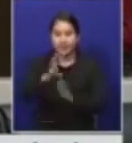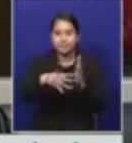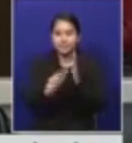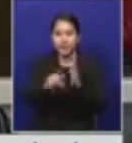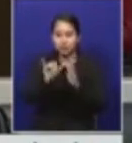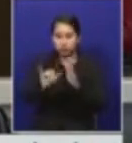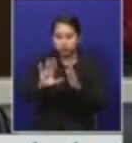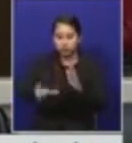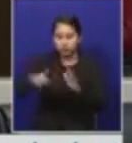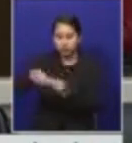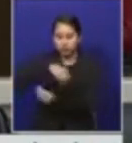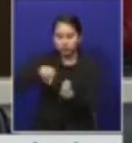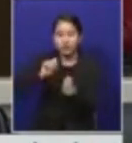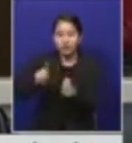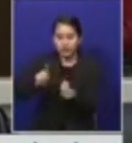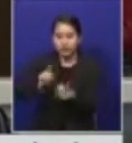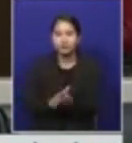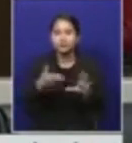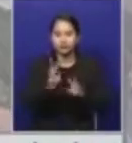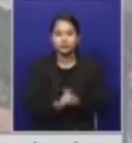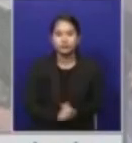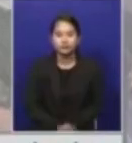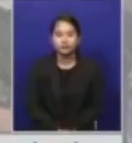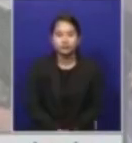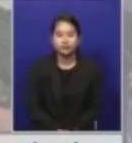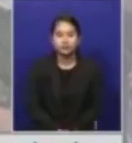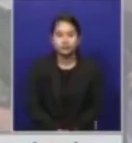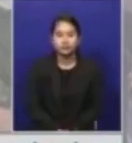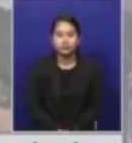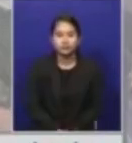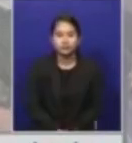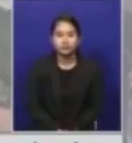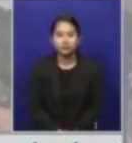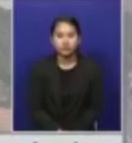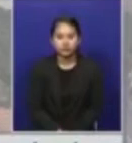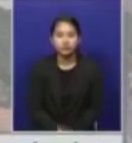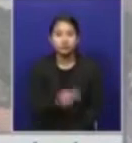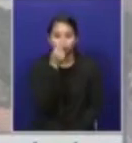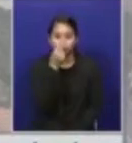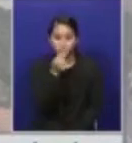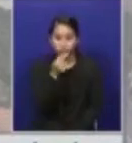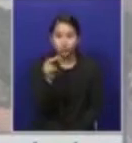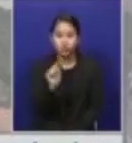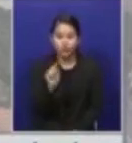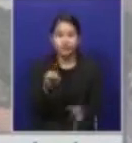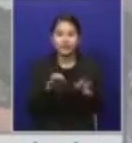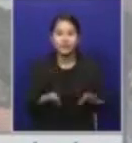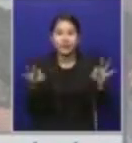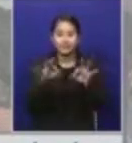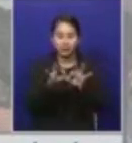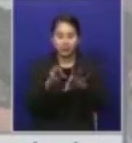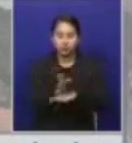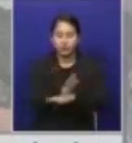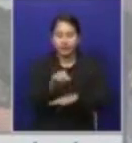ฟื้นฟูเศรษฐกิจนะครับขอสไลด์ด้วยครับถ้าเรามาดูนะครับความสำคัญของ